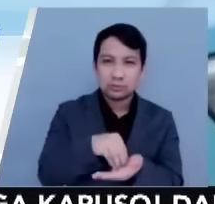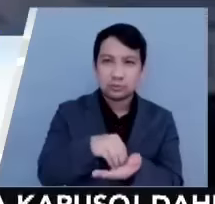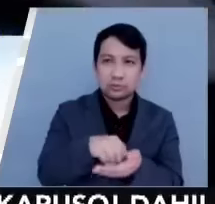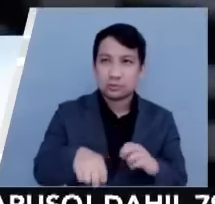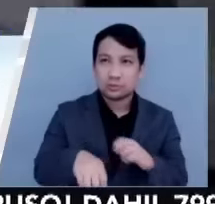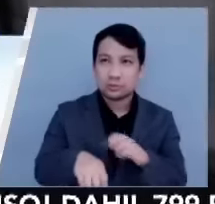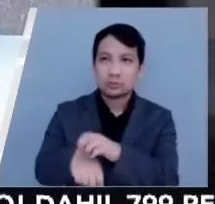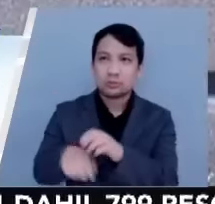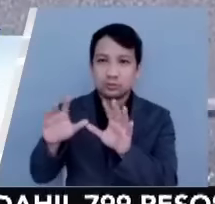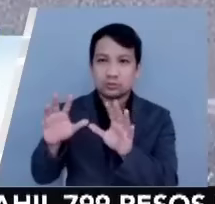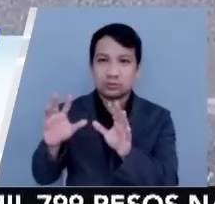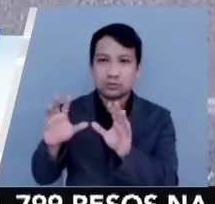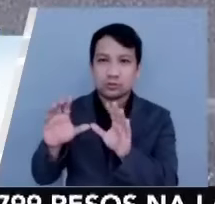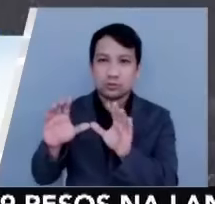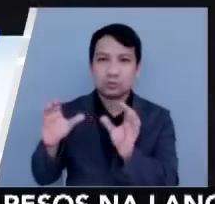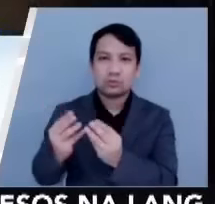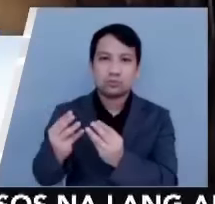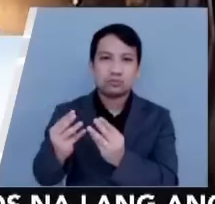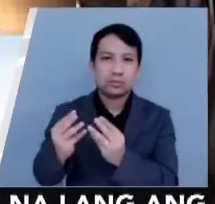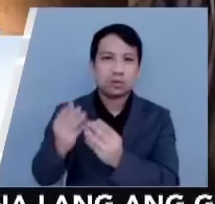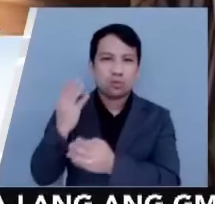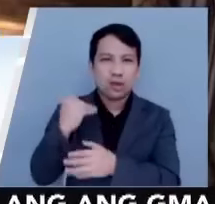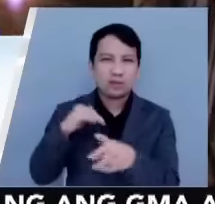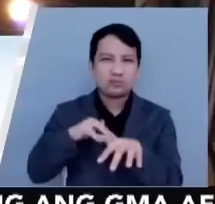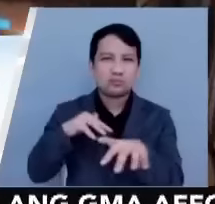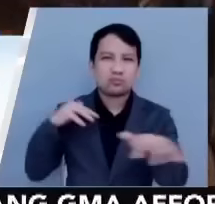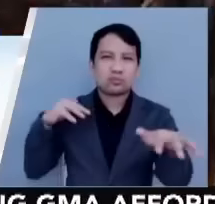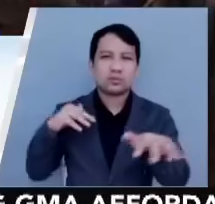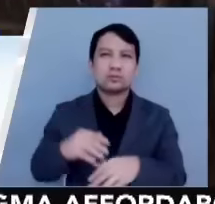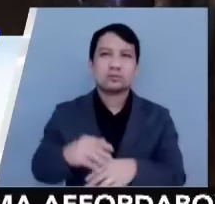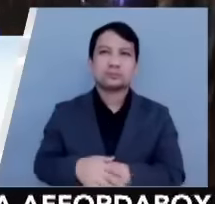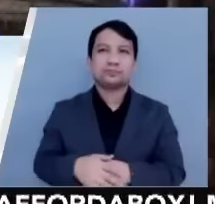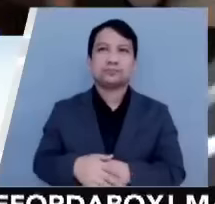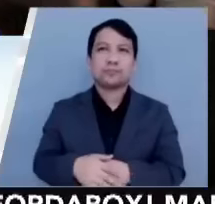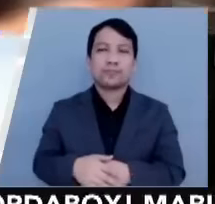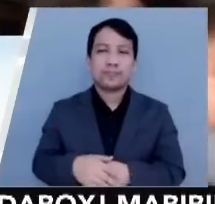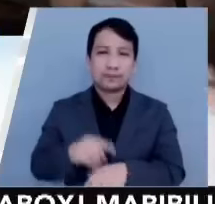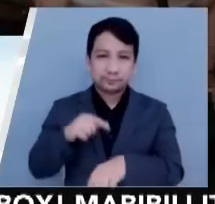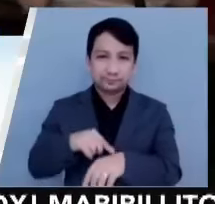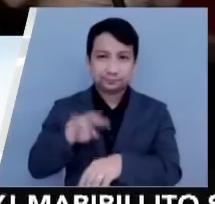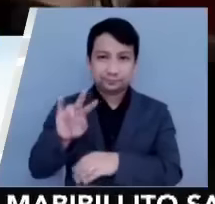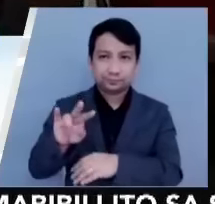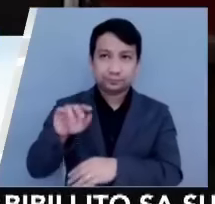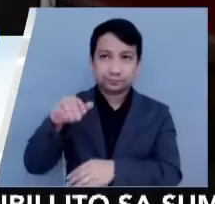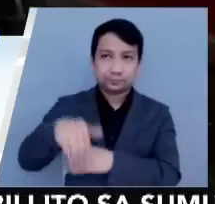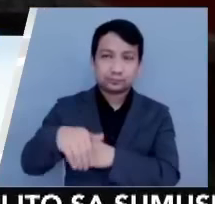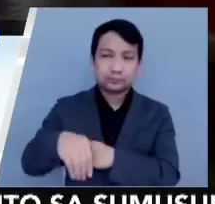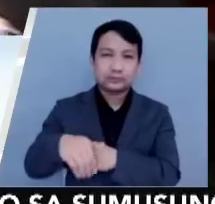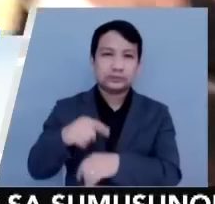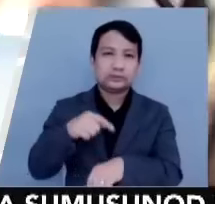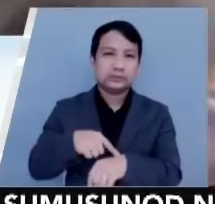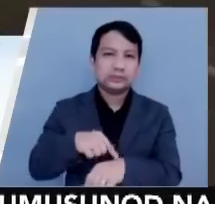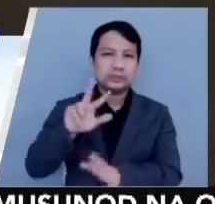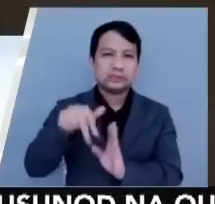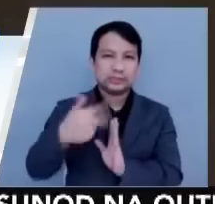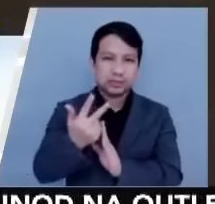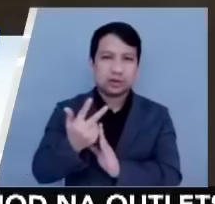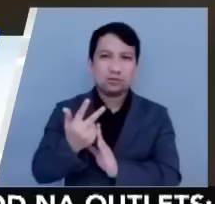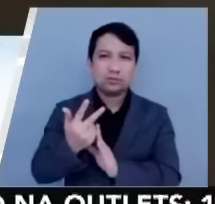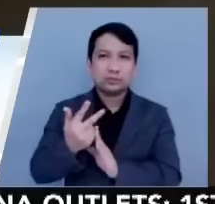City dahil sa matinding traffic. Pag-uwi naman bandang alas 7 ng gabi, inaabot siya ng 3 oras na biyahe